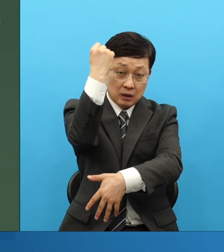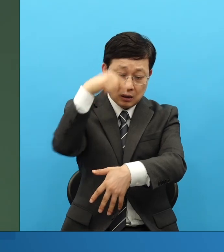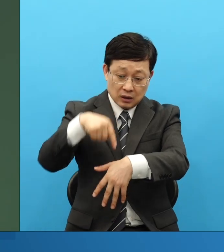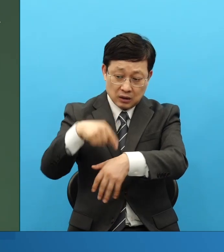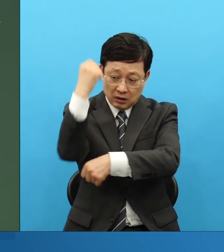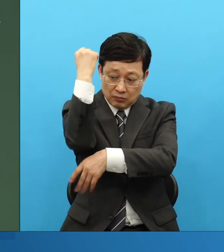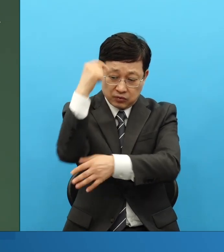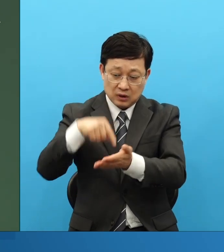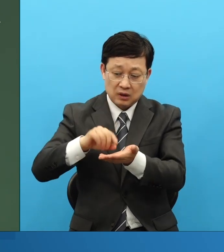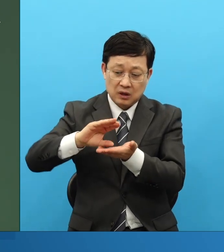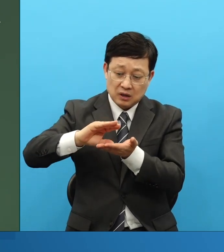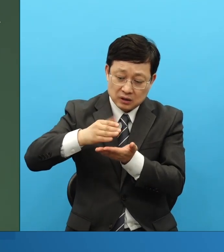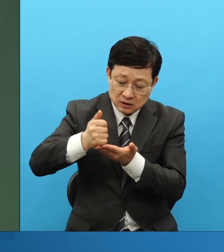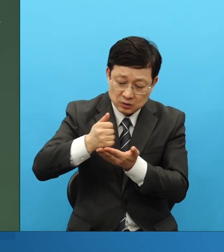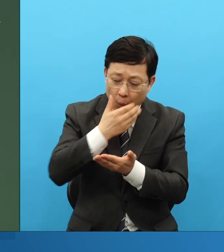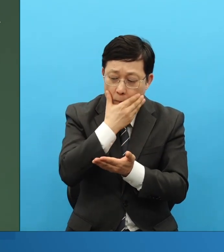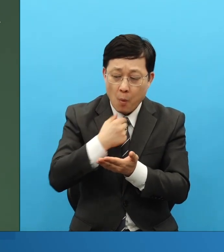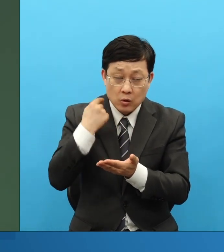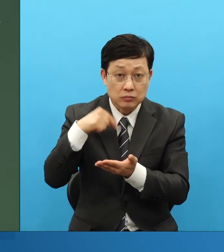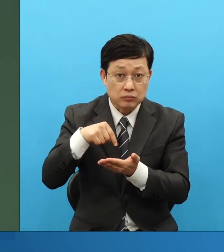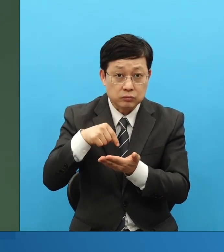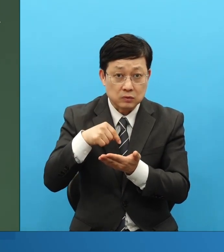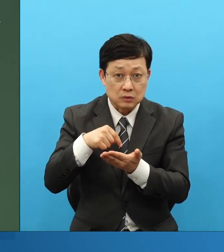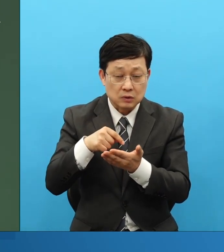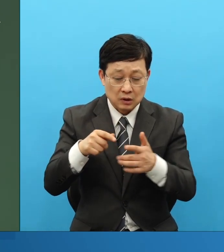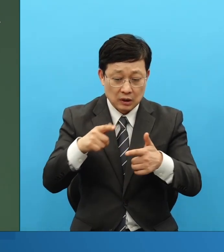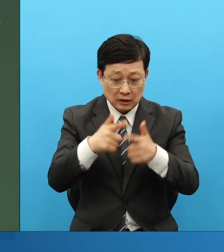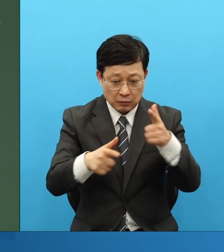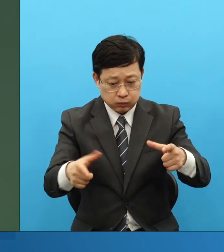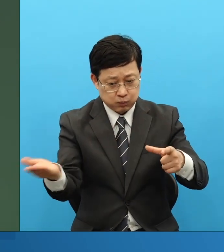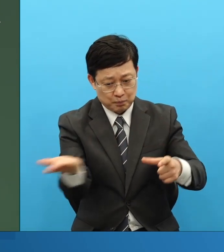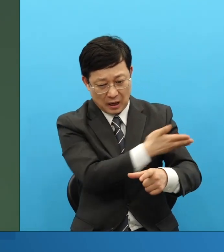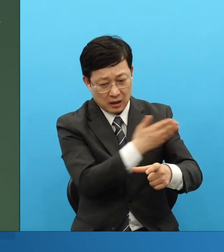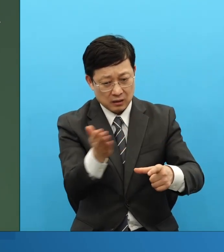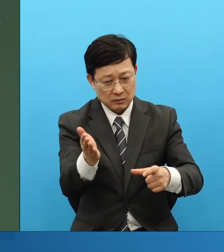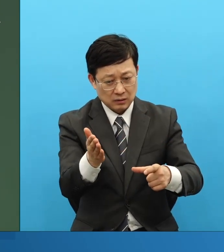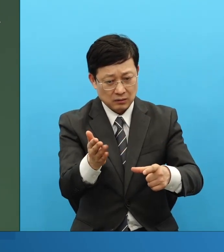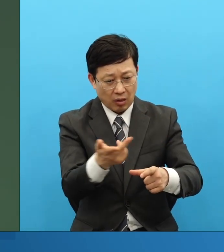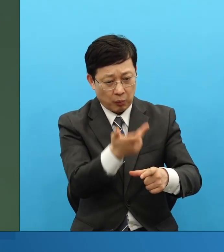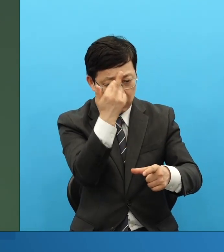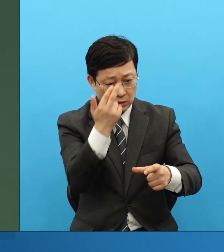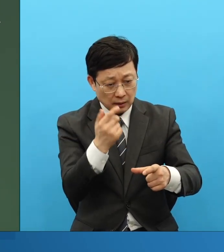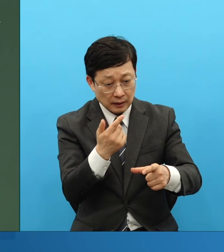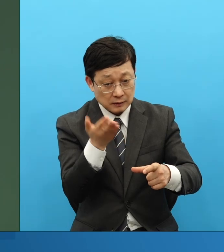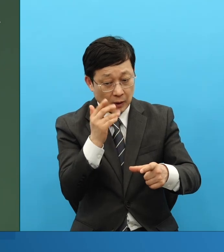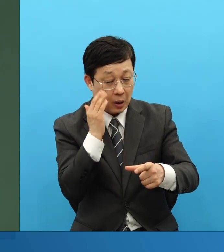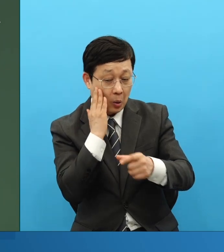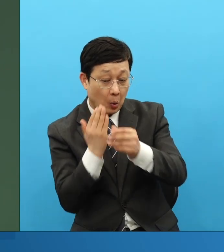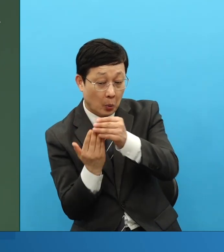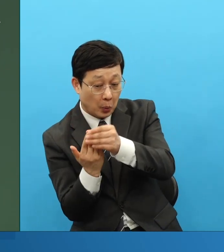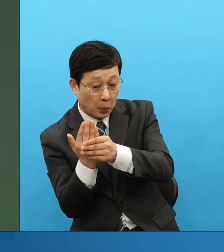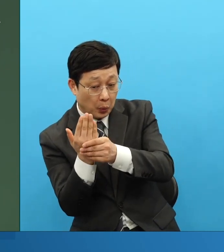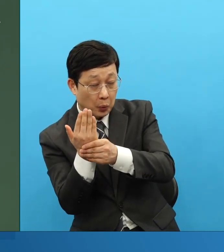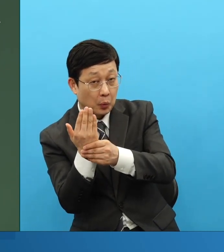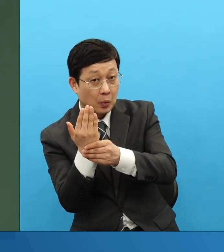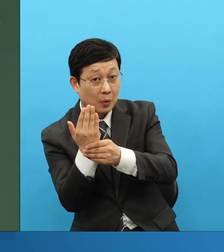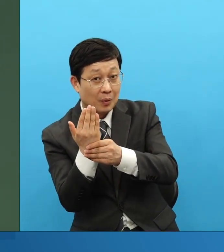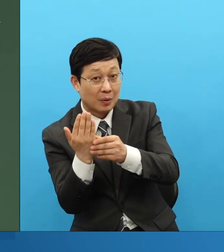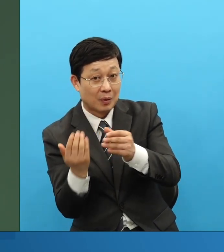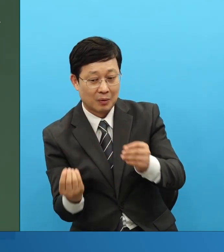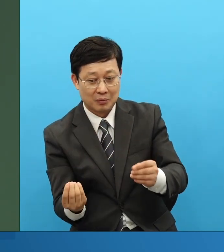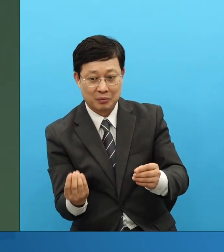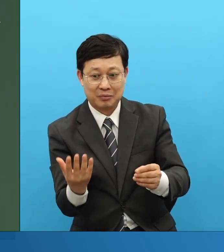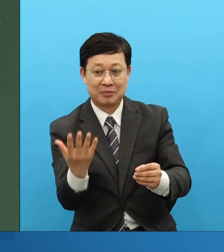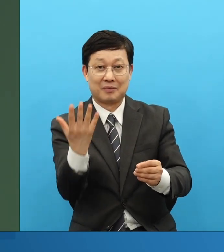그리스도 복음입니다. And the 그렇죠? roots, that's Christ. The 여기서 이제 나오는 gospel. 거예요, And from here comes a new tree. 확실한 언약입니다. It's a